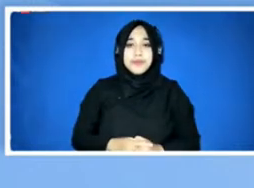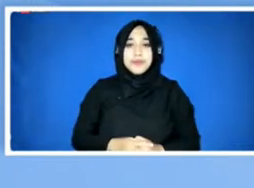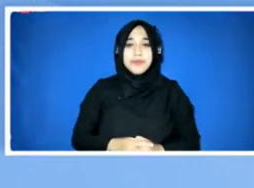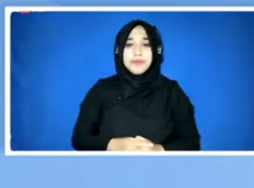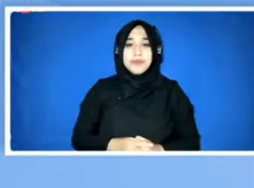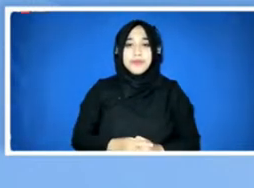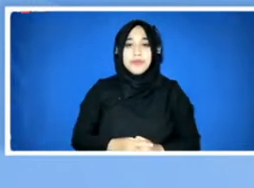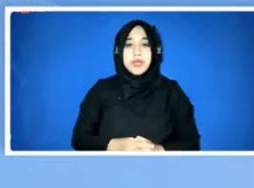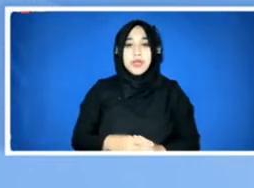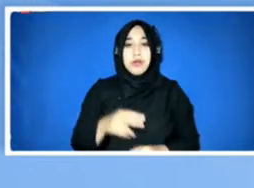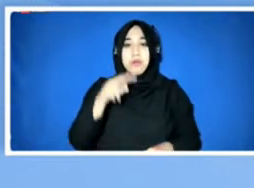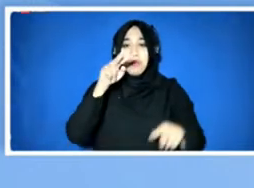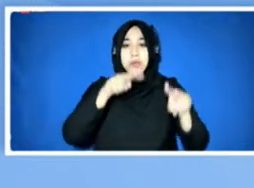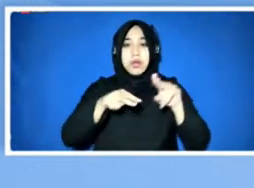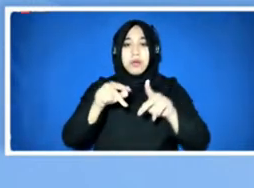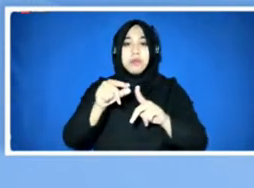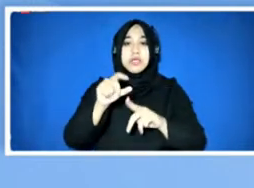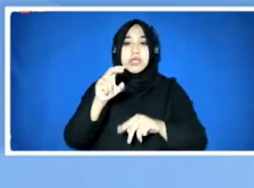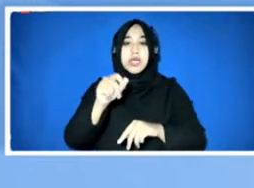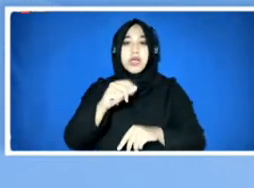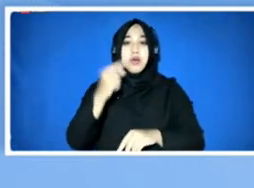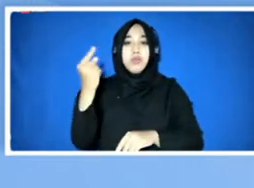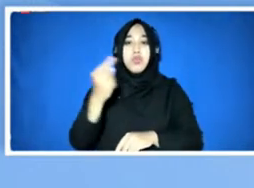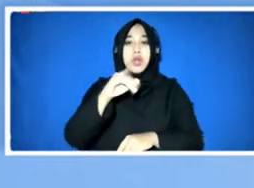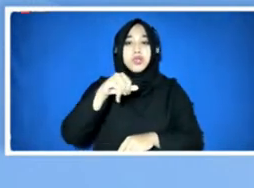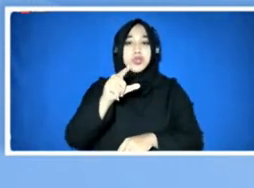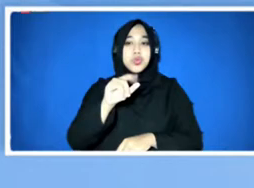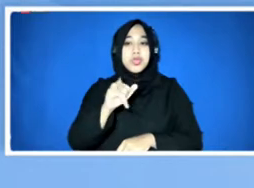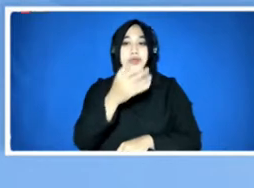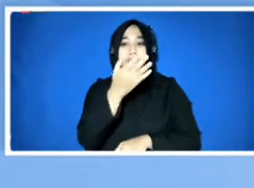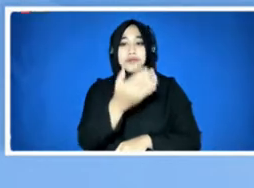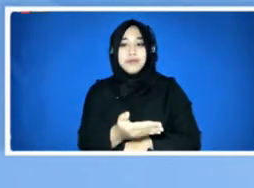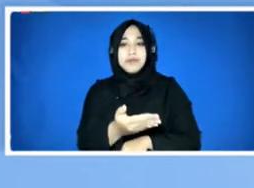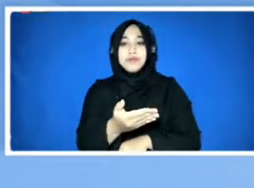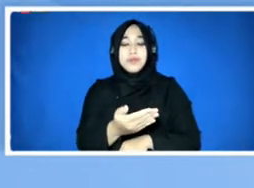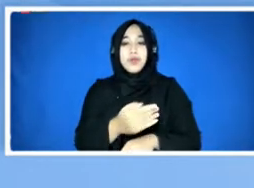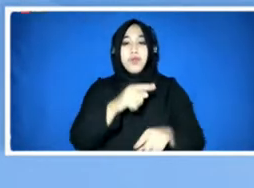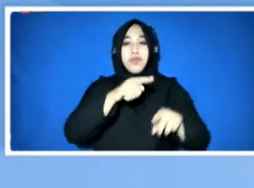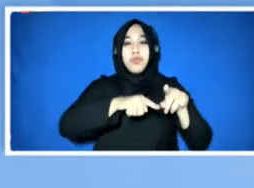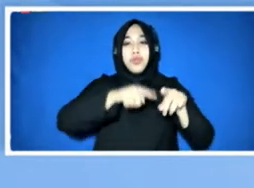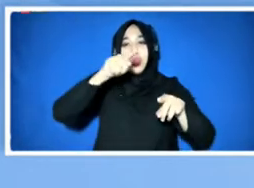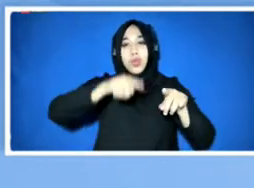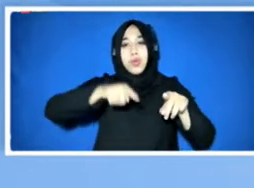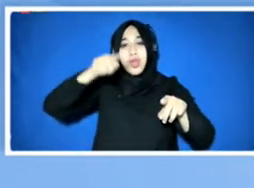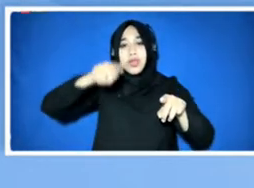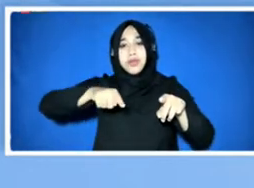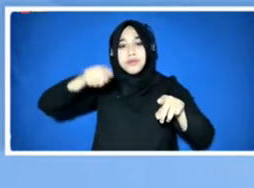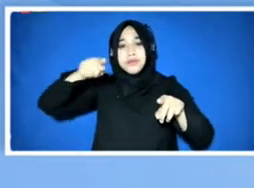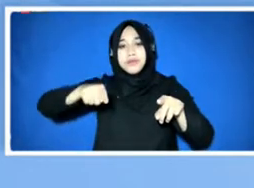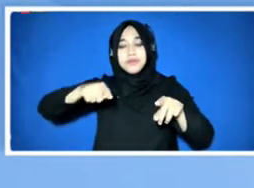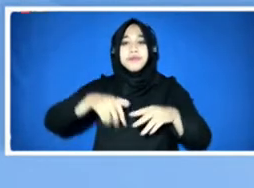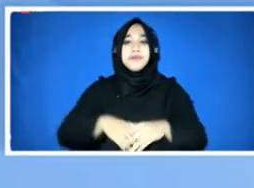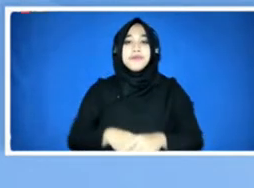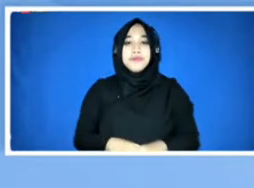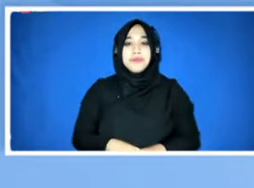Nah, pemeriksaan PCR pada bulan Juli ini juga datanya kita lihat fluktuatif, ya. Lanjut.